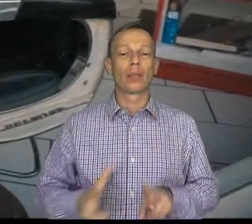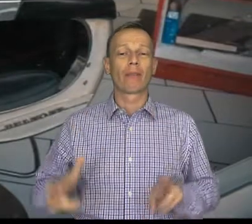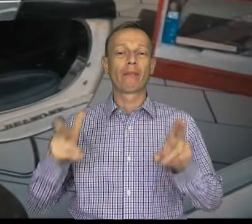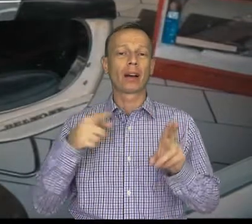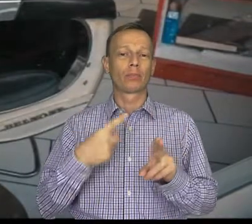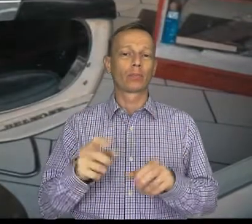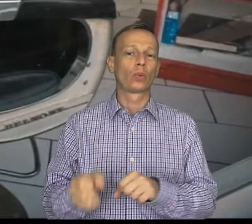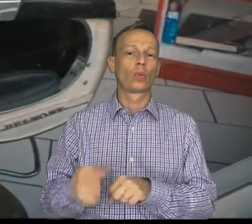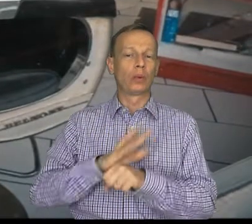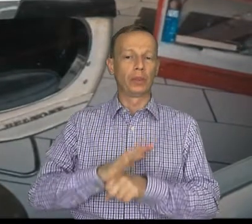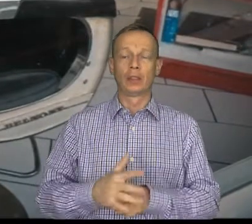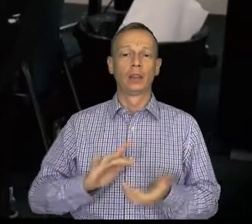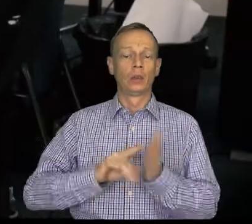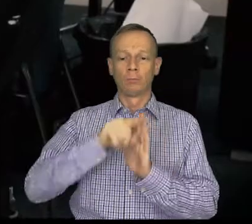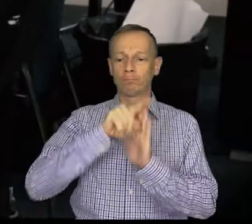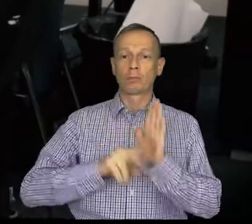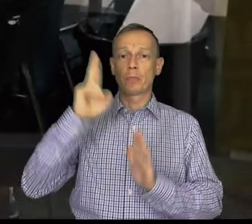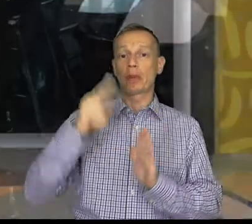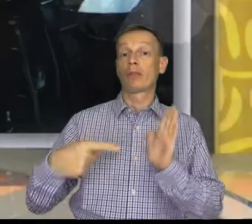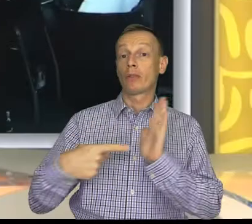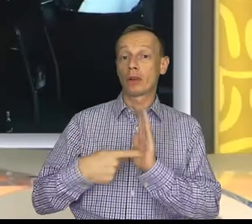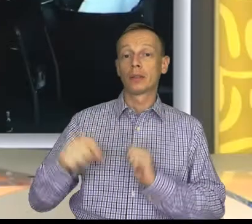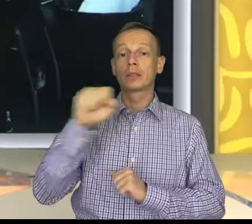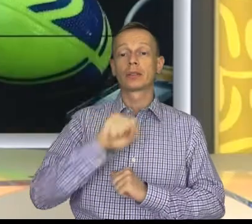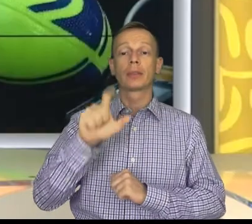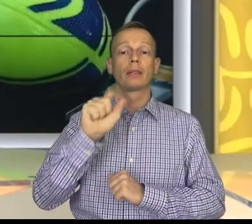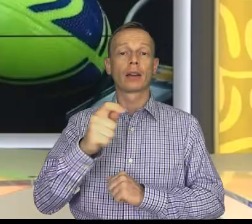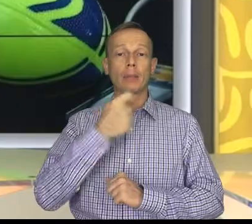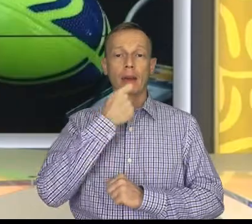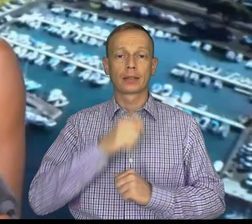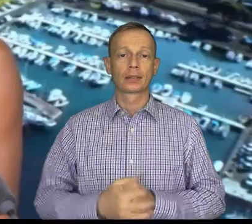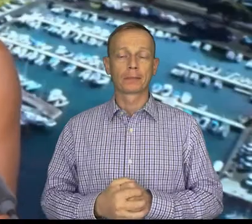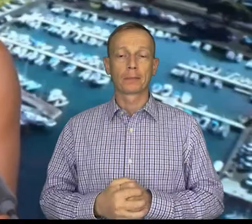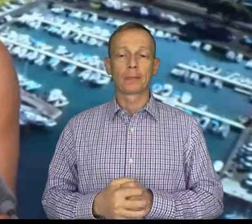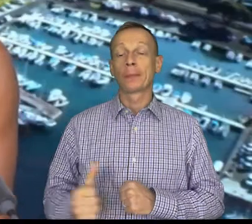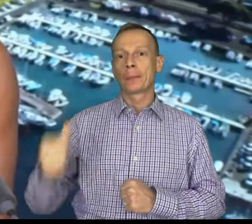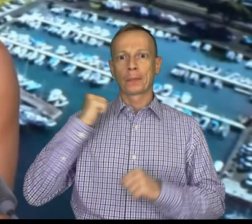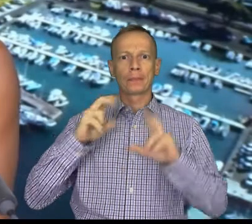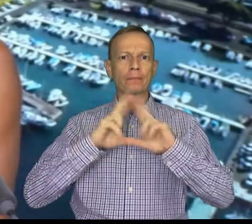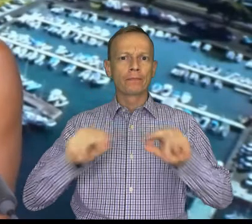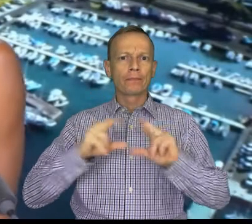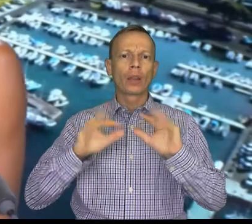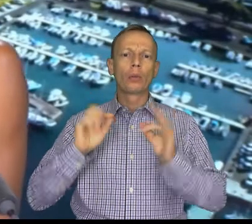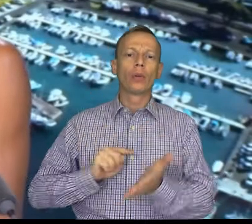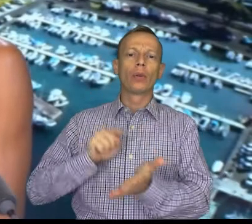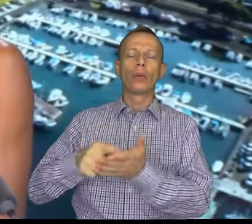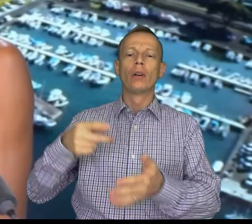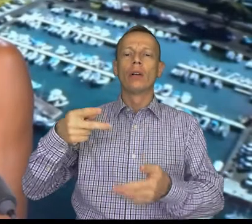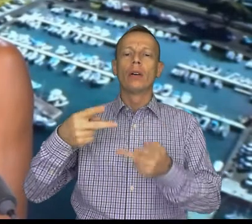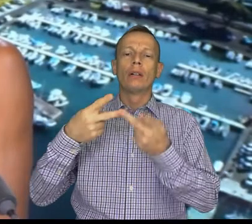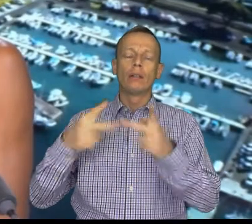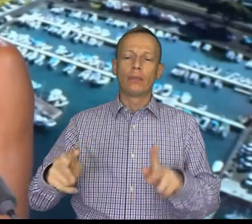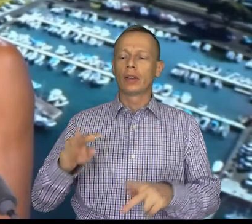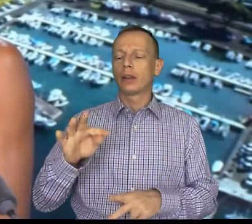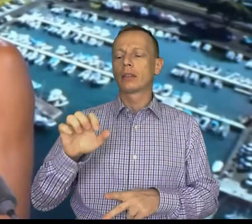les mesures entrent en vigueur samedi 20 mars. On vous en parlait hier, ce coup de théâtre dans la commune de